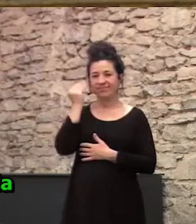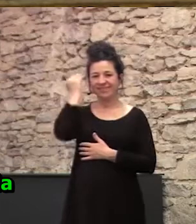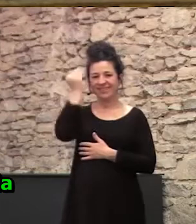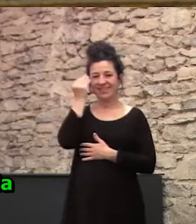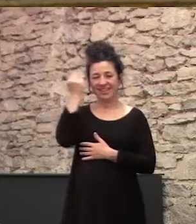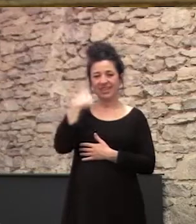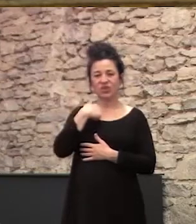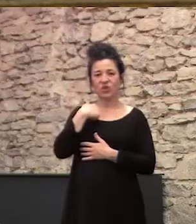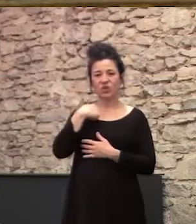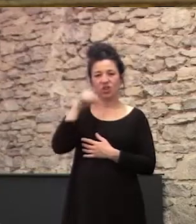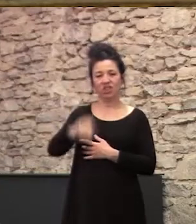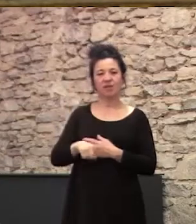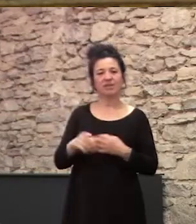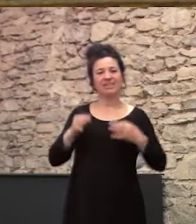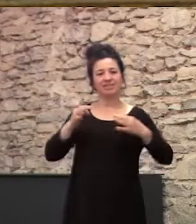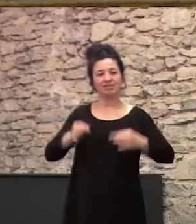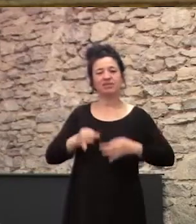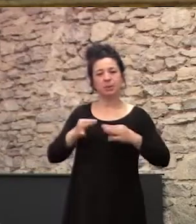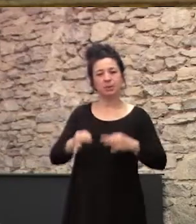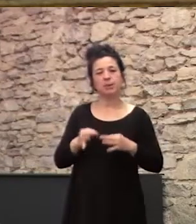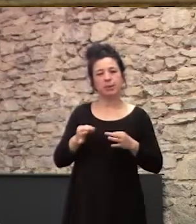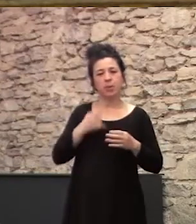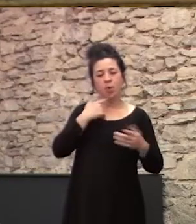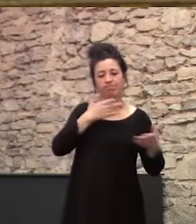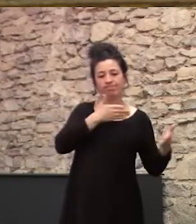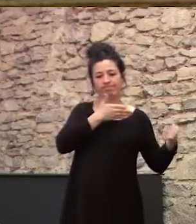beti pixkat